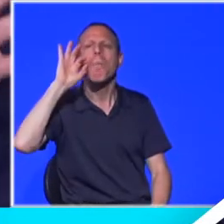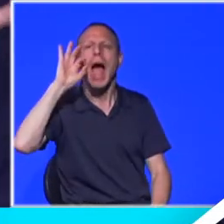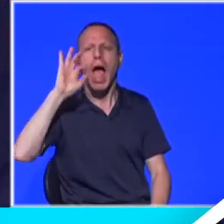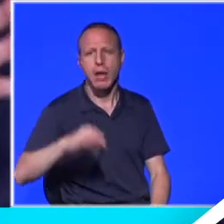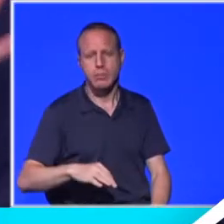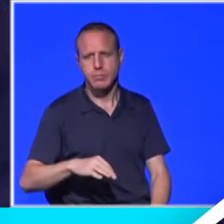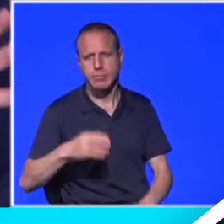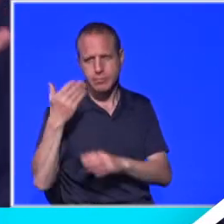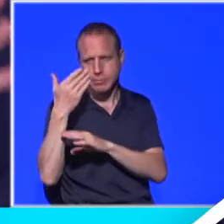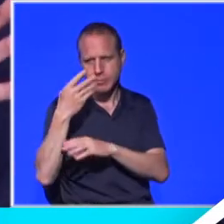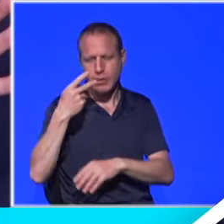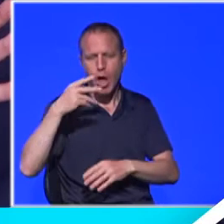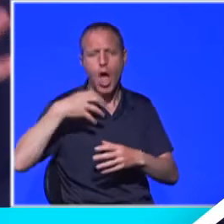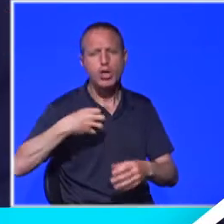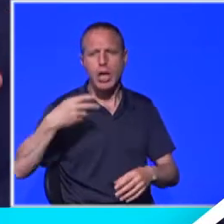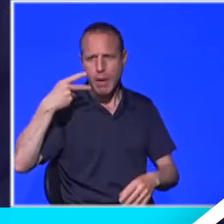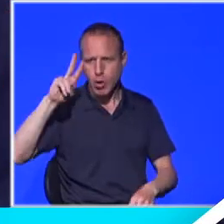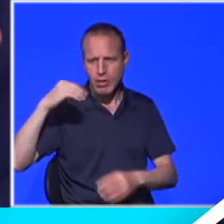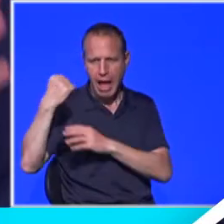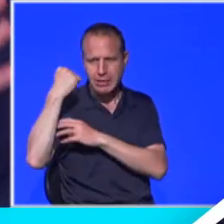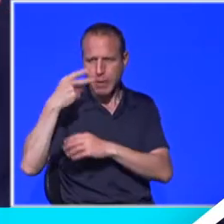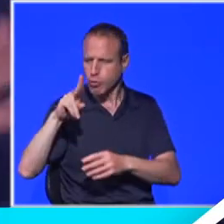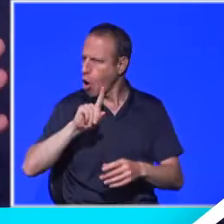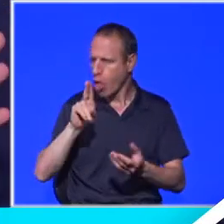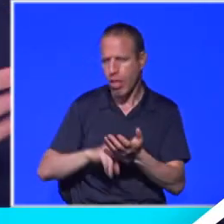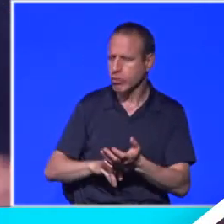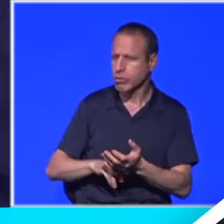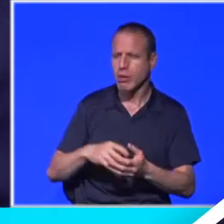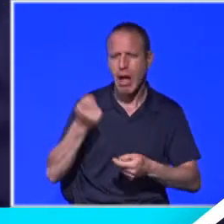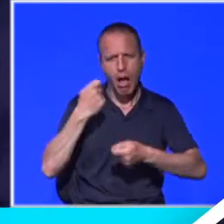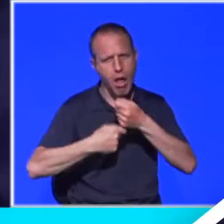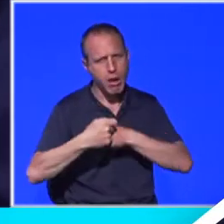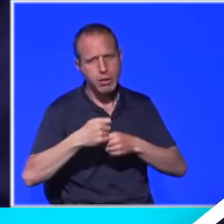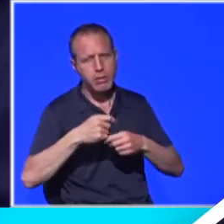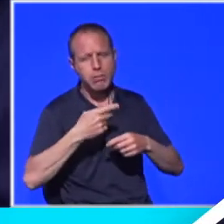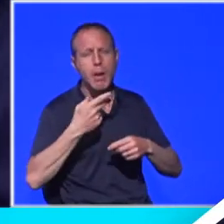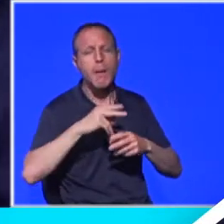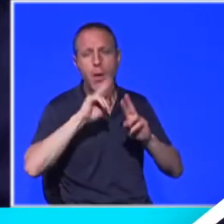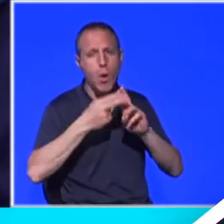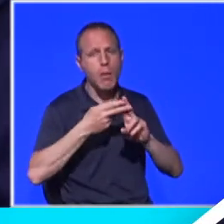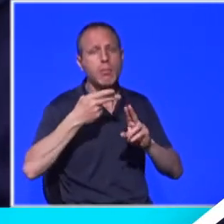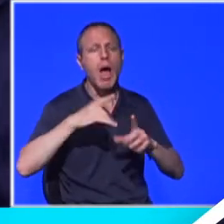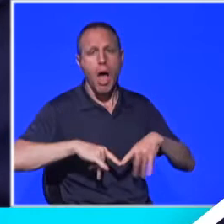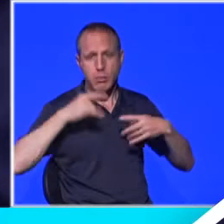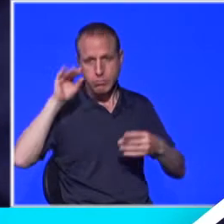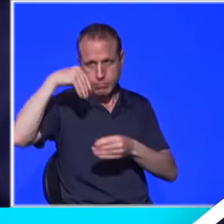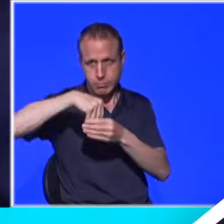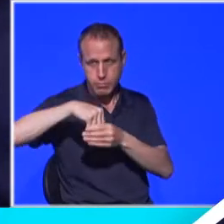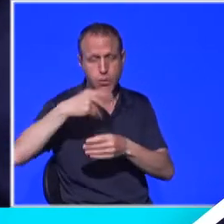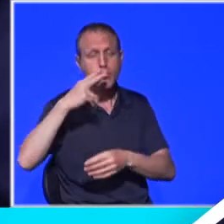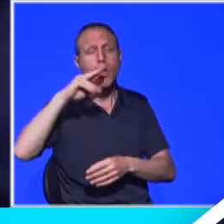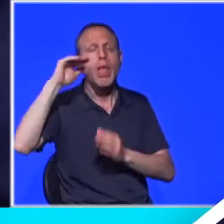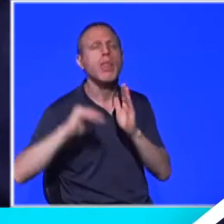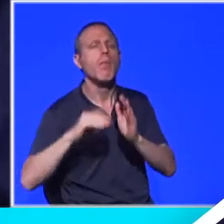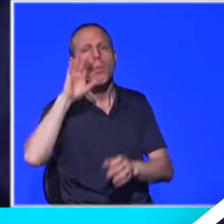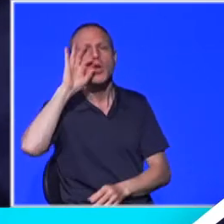ביותר, המדינה העשירה ביותר, החזקה ביותר כלכלית בעולם, תוחלת החיים שלה יותר נמוכה משל קובה. עכשיו, הדבר הזה הוא לא